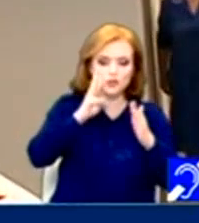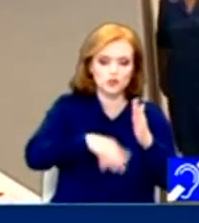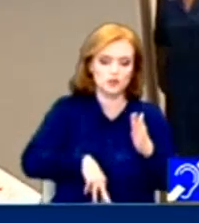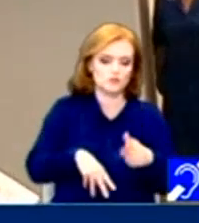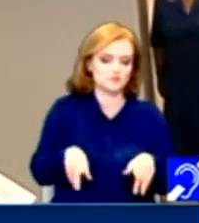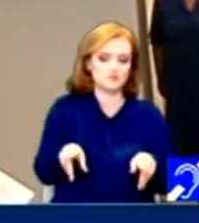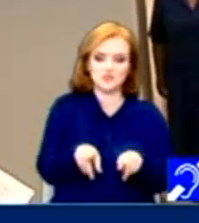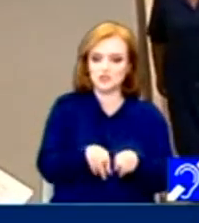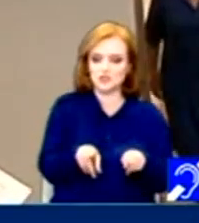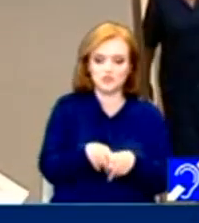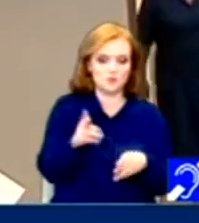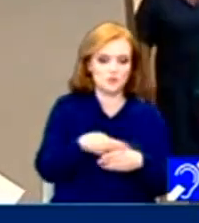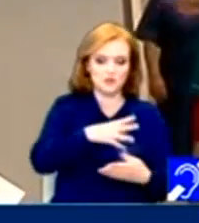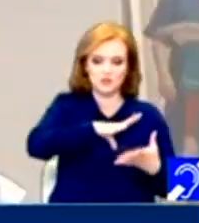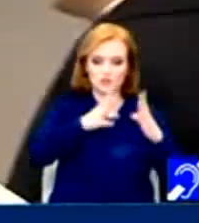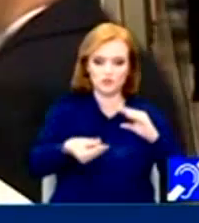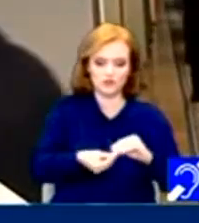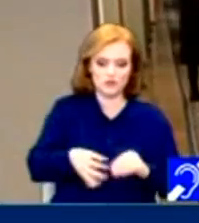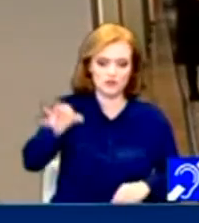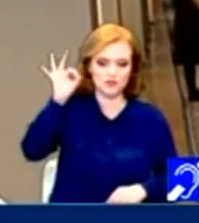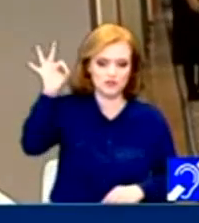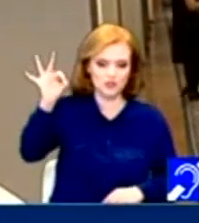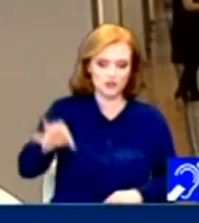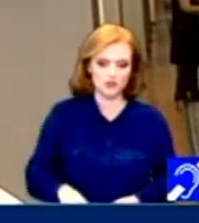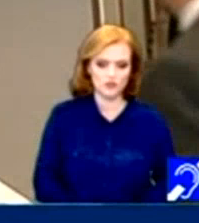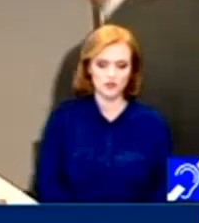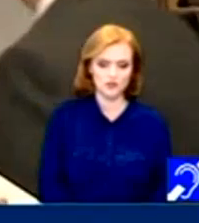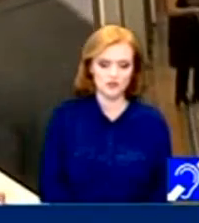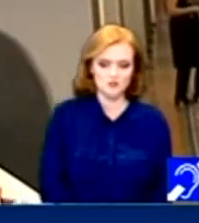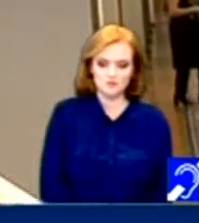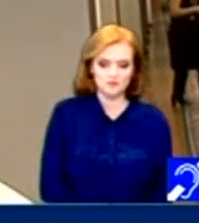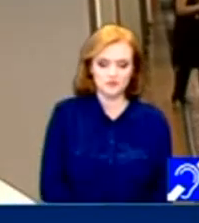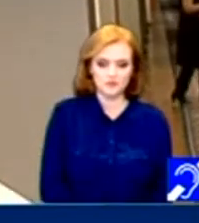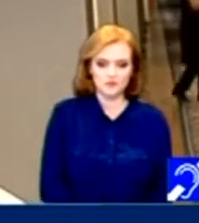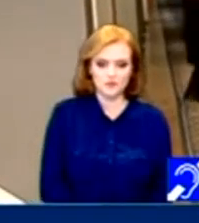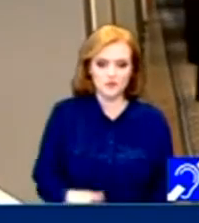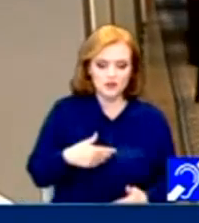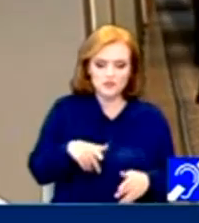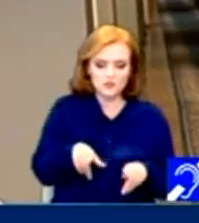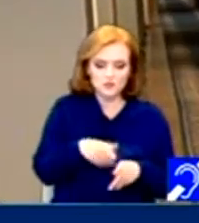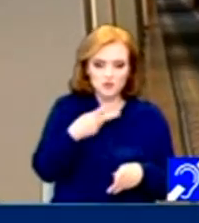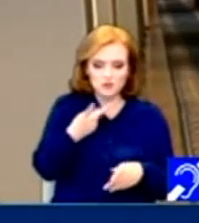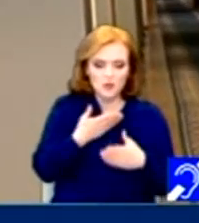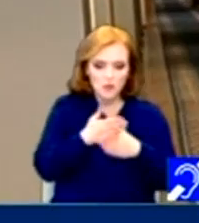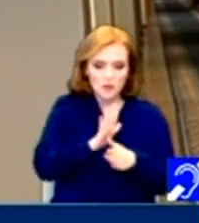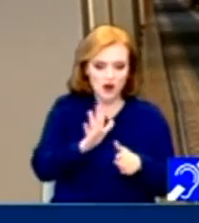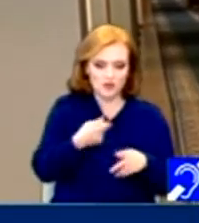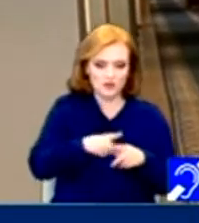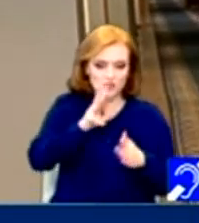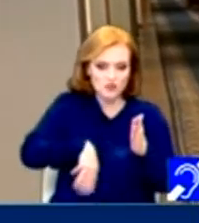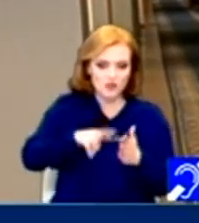practic este zero. Nu își produce efect aceste sancțiuni din mai